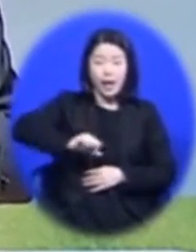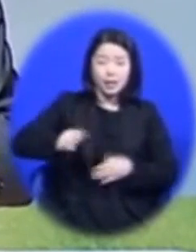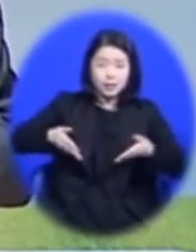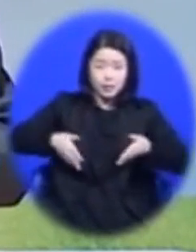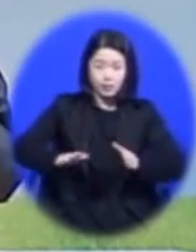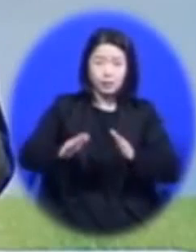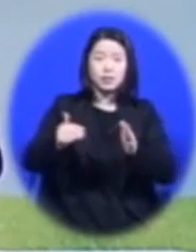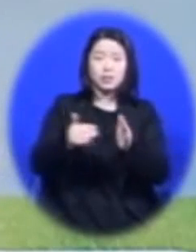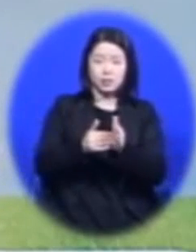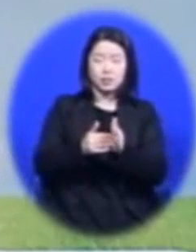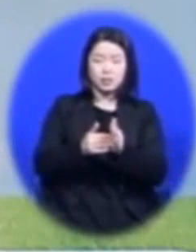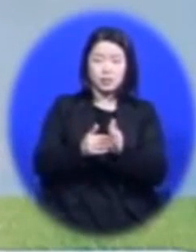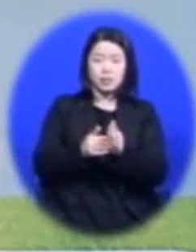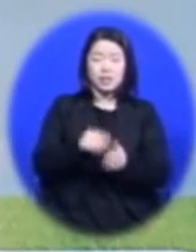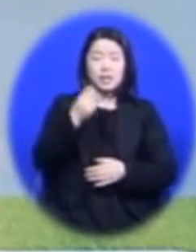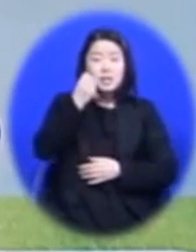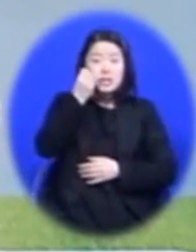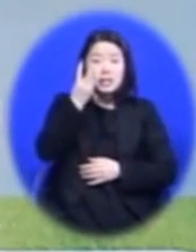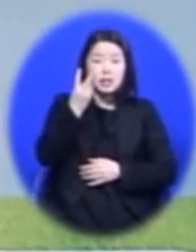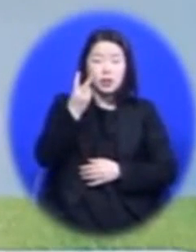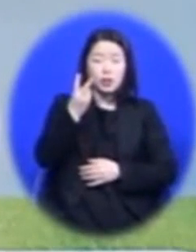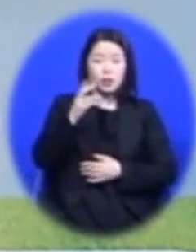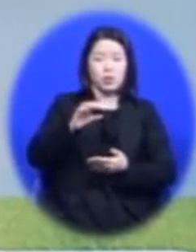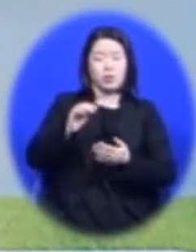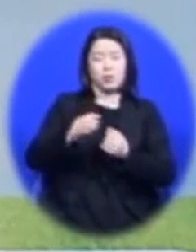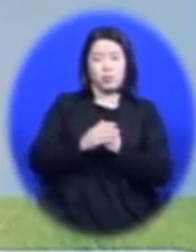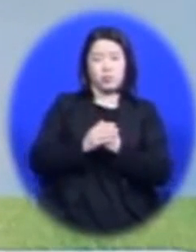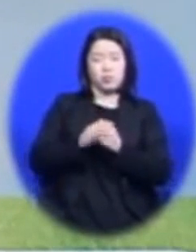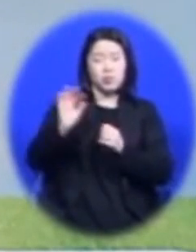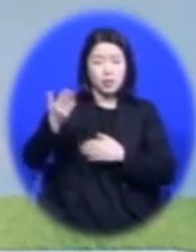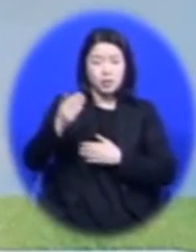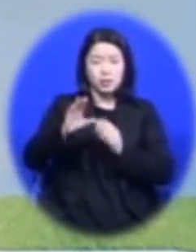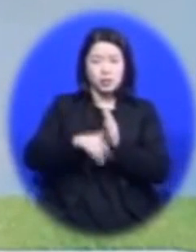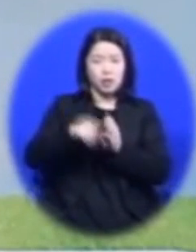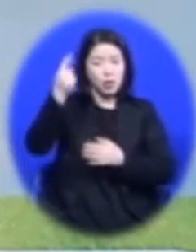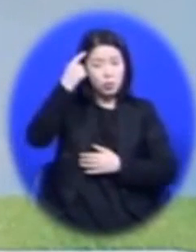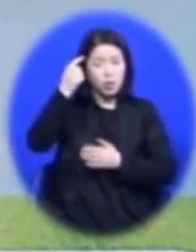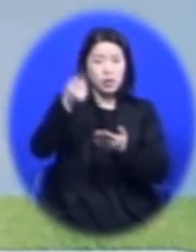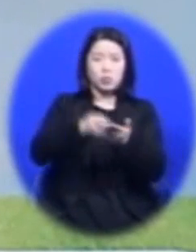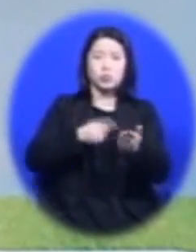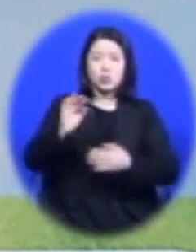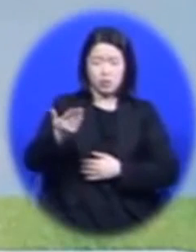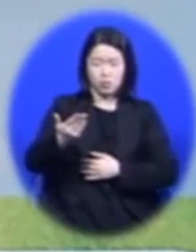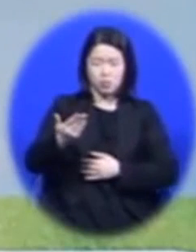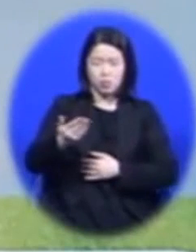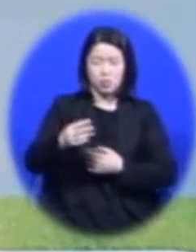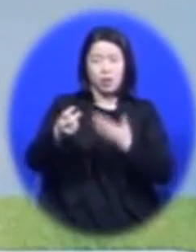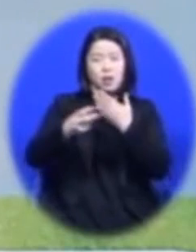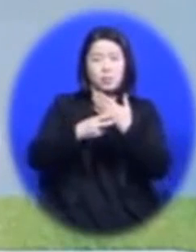태어났는데 2개월 만에 뇌수술을 해야 됐습니다. 의사가 말하기를